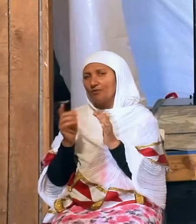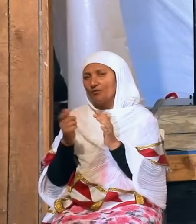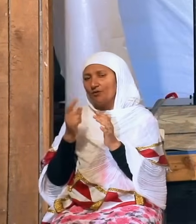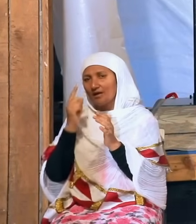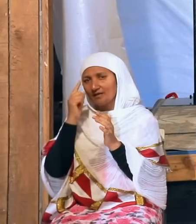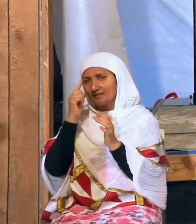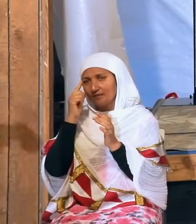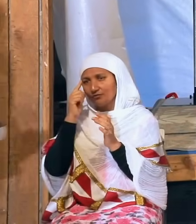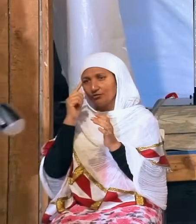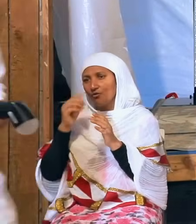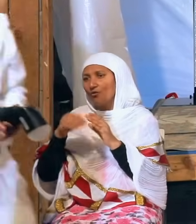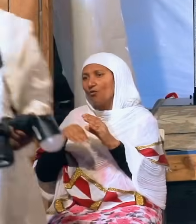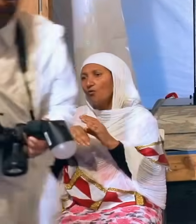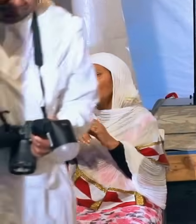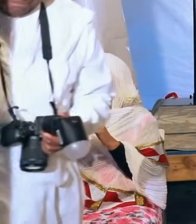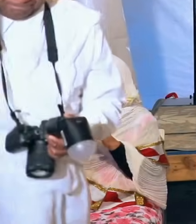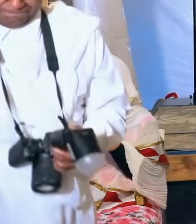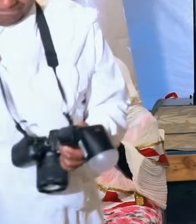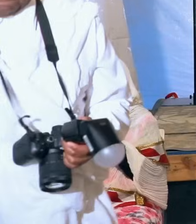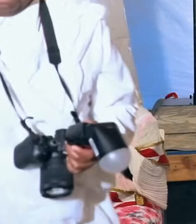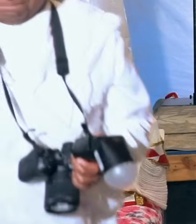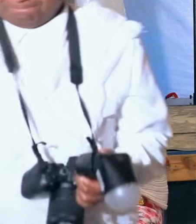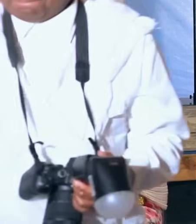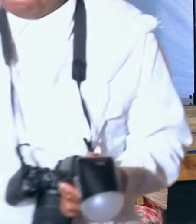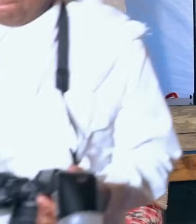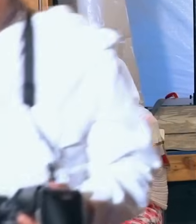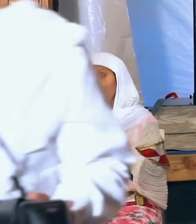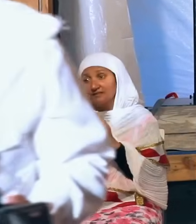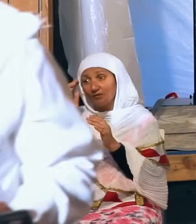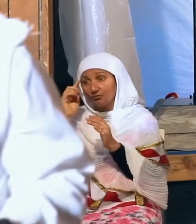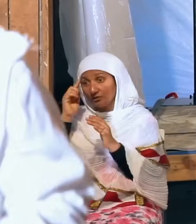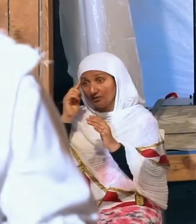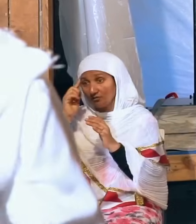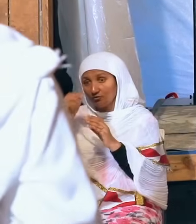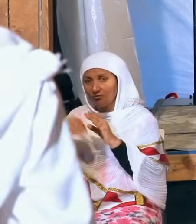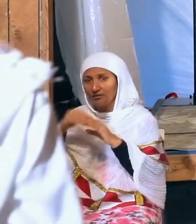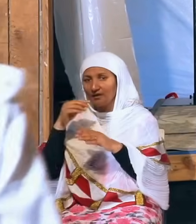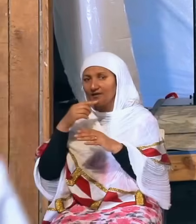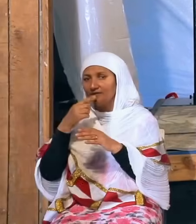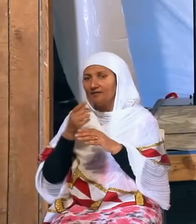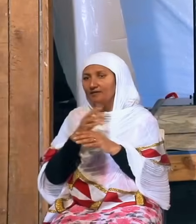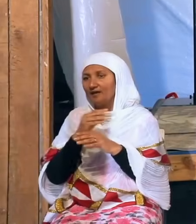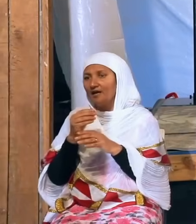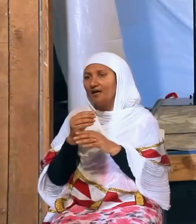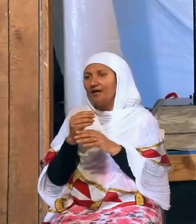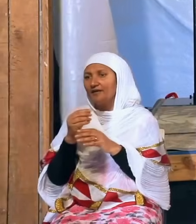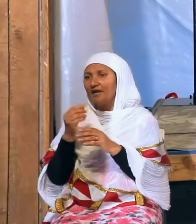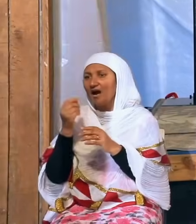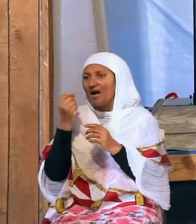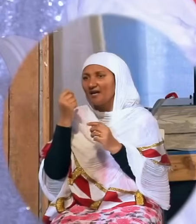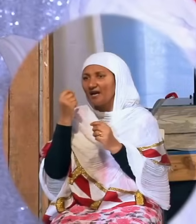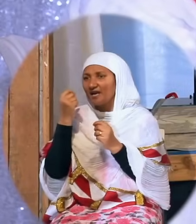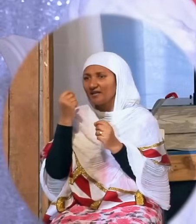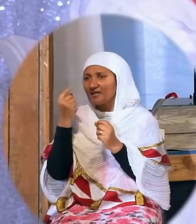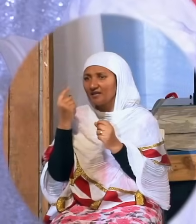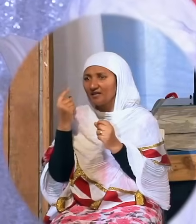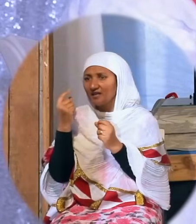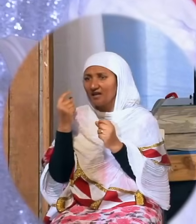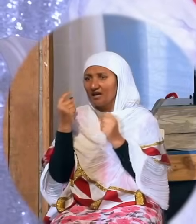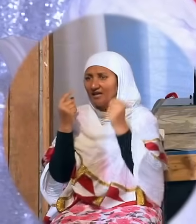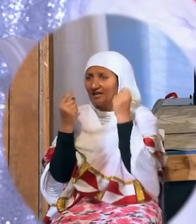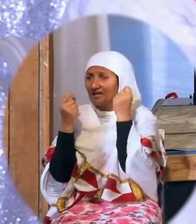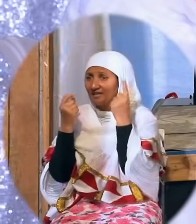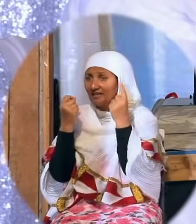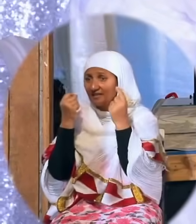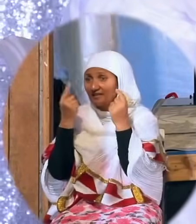በልና ደግሞ ሌላ የዘመናችን ችግር የሆነ የአነቃቂ ንግግር ወይ ሞቲቬሽናል ስፒች እና ሎ ኦፍ አትራክሽን